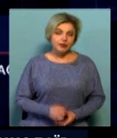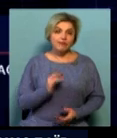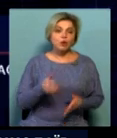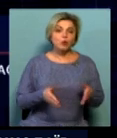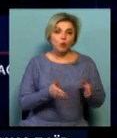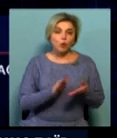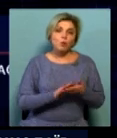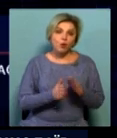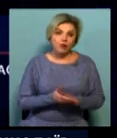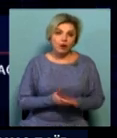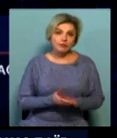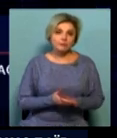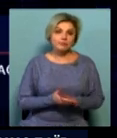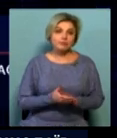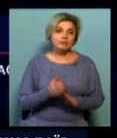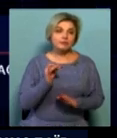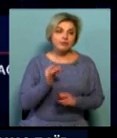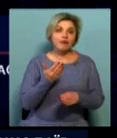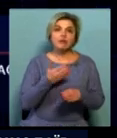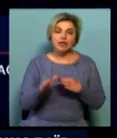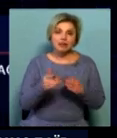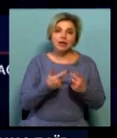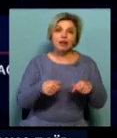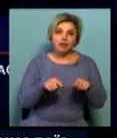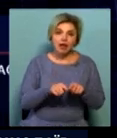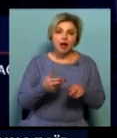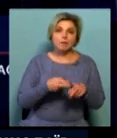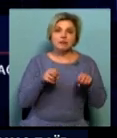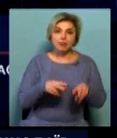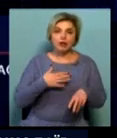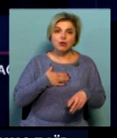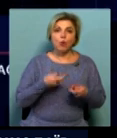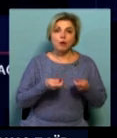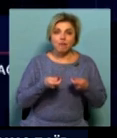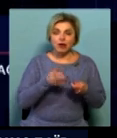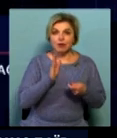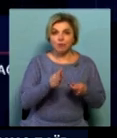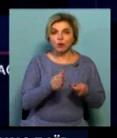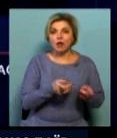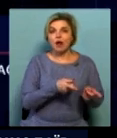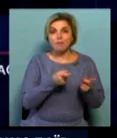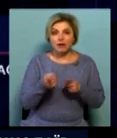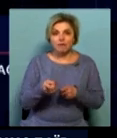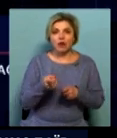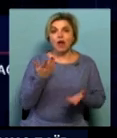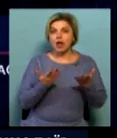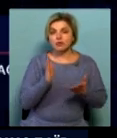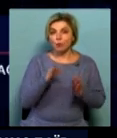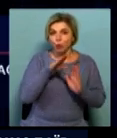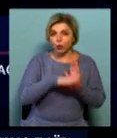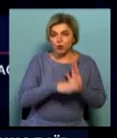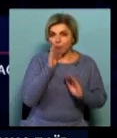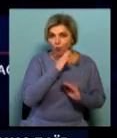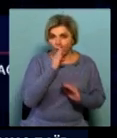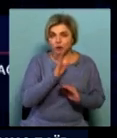умовах. Та відділ безпеки дорожнього руху нашого управління буде переведено у разі настання негоди, буде